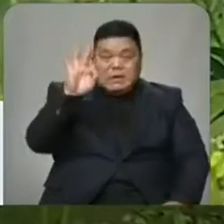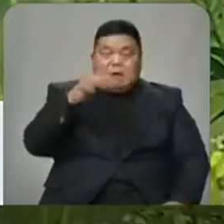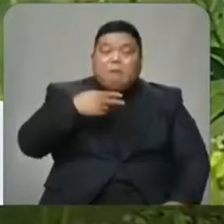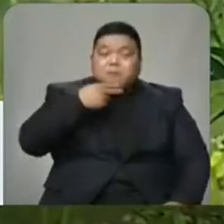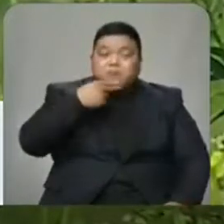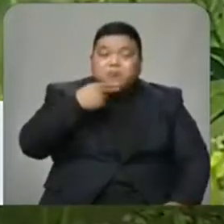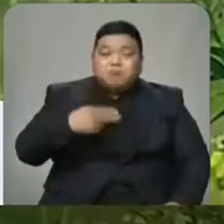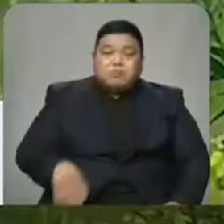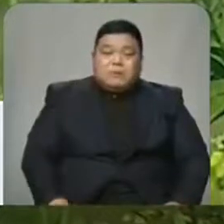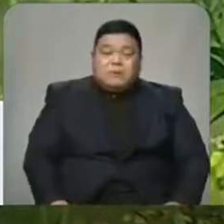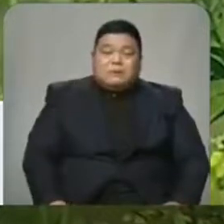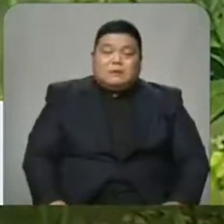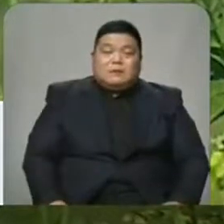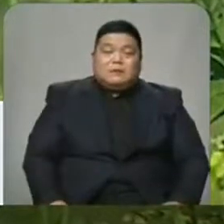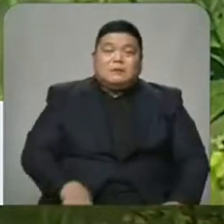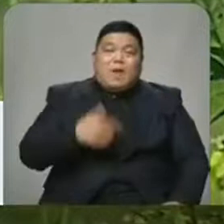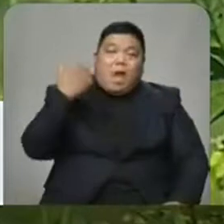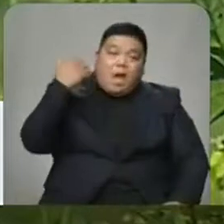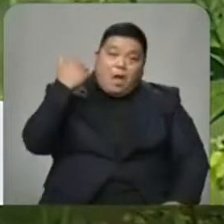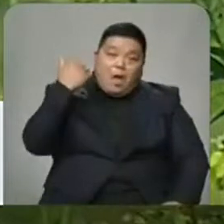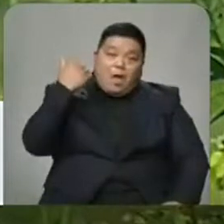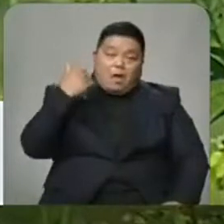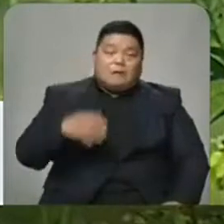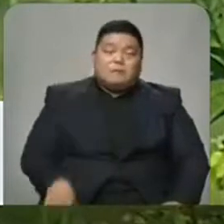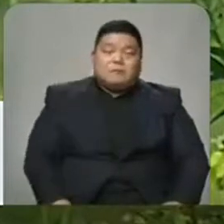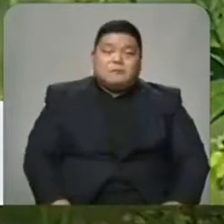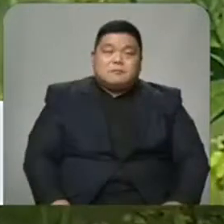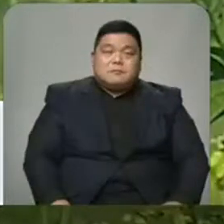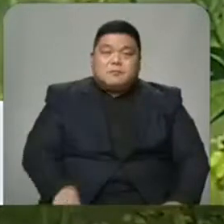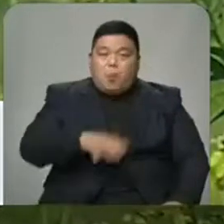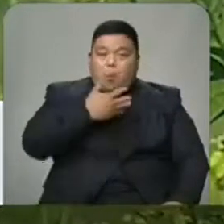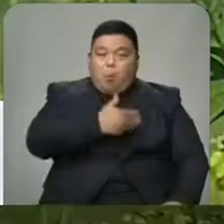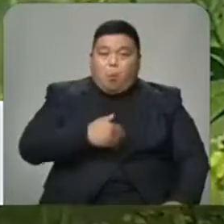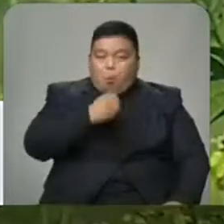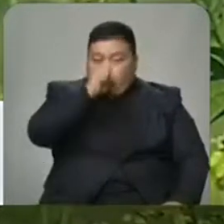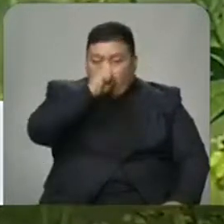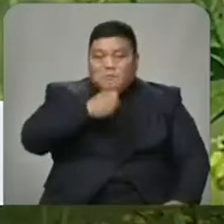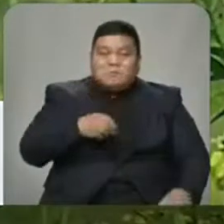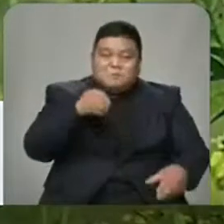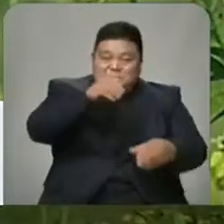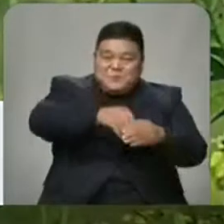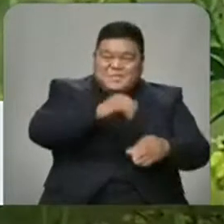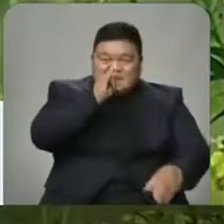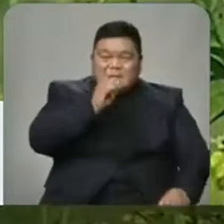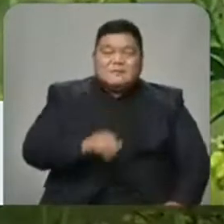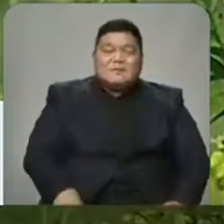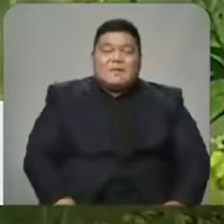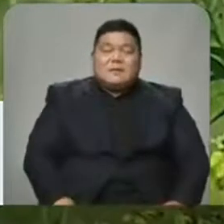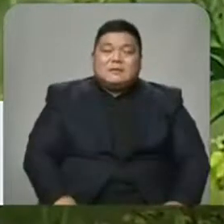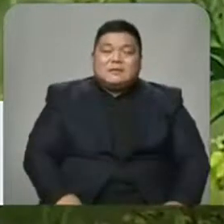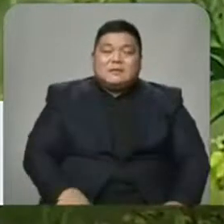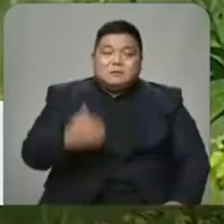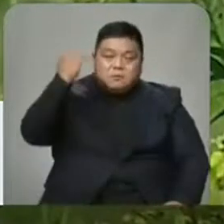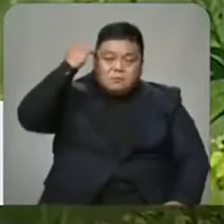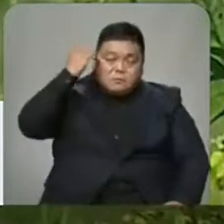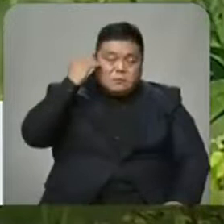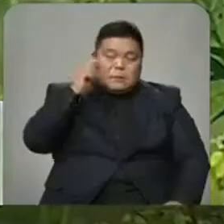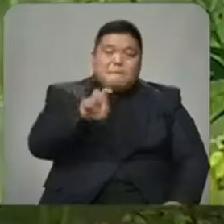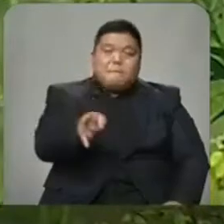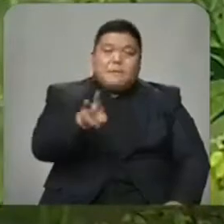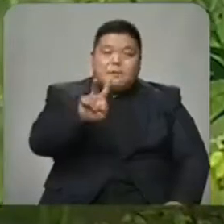없습니다 그런데 캑 은 기능성 물질이 다량 함유된 국산 씀 매미 품 조기 처음 개발돼 관심을 되고